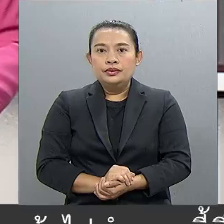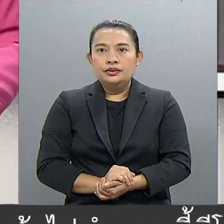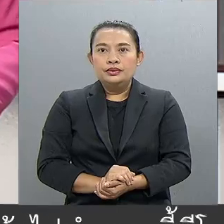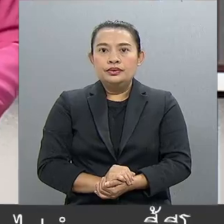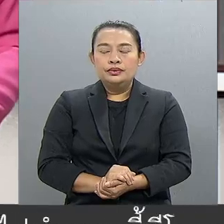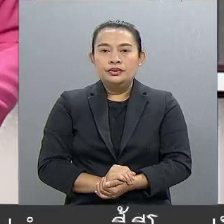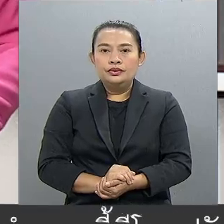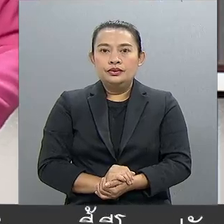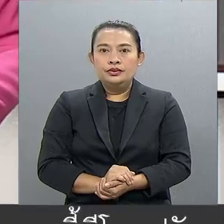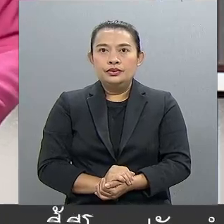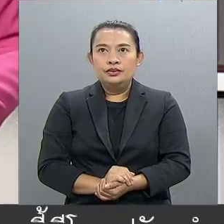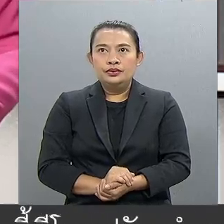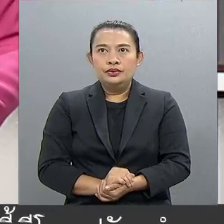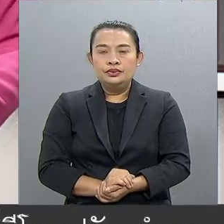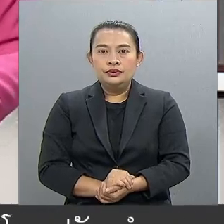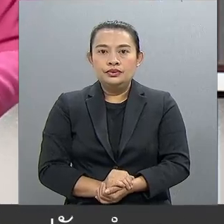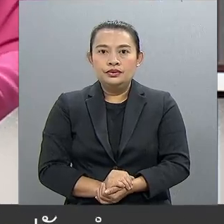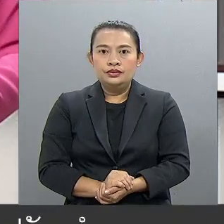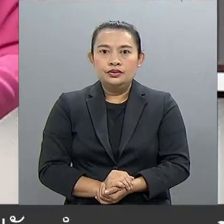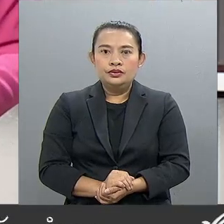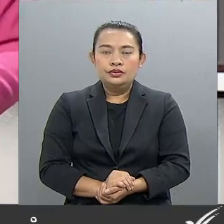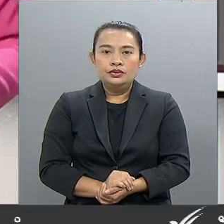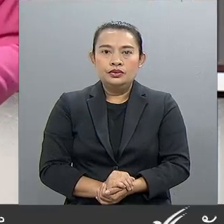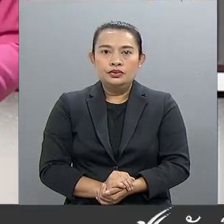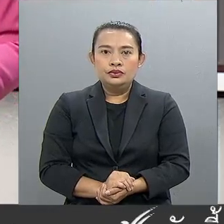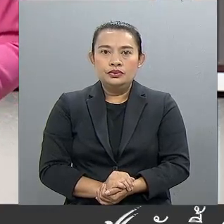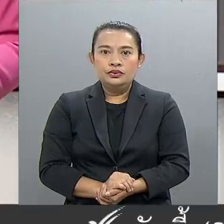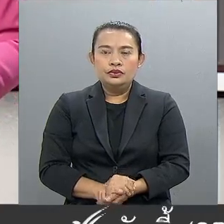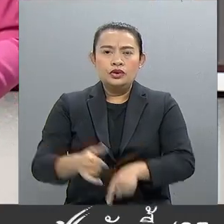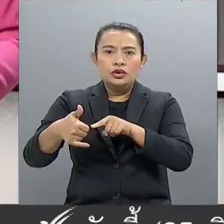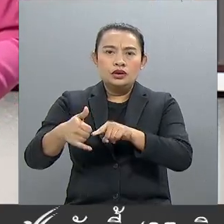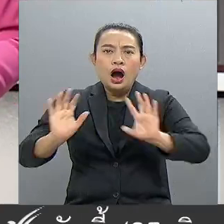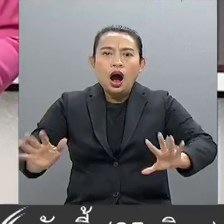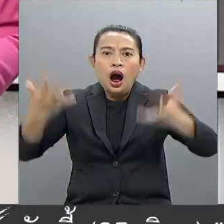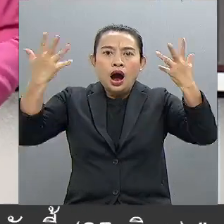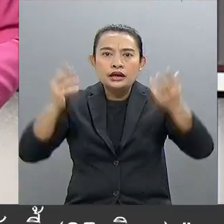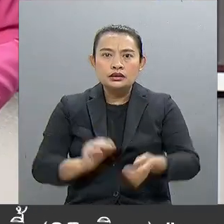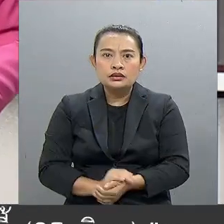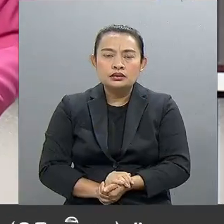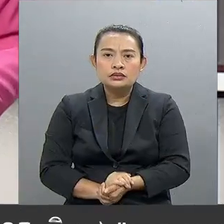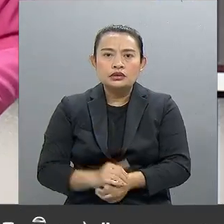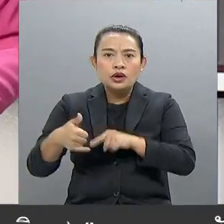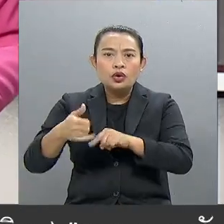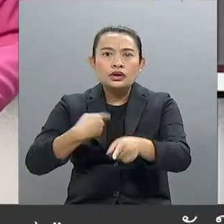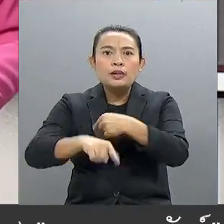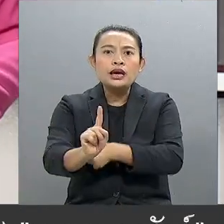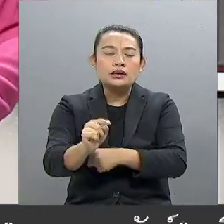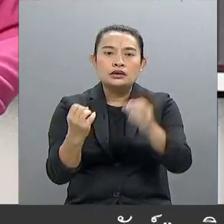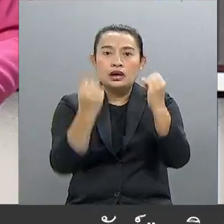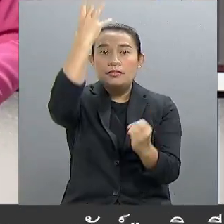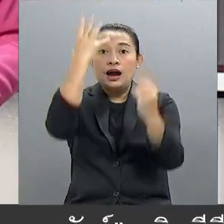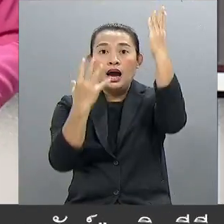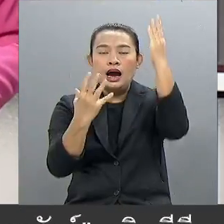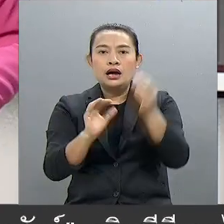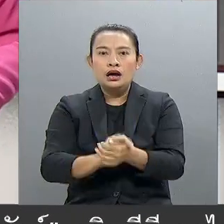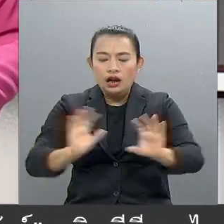นหายเข้าไปในป่าอีกแล้วนะคะเป็นอีกกรณีนึงที่จังหวัดเชียงรายมีเจ้าหน้าที่ระดมกำลังอาสา